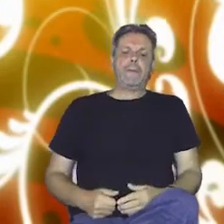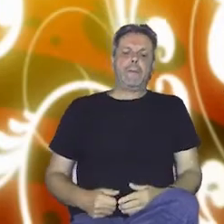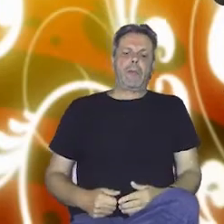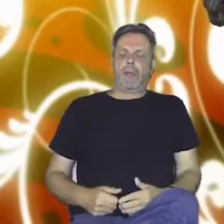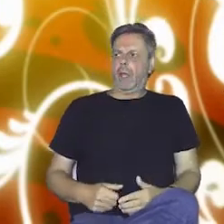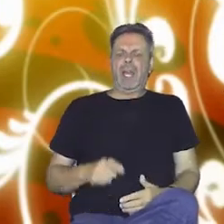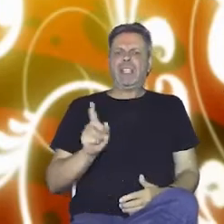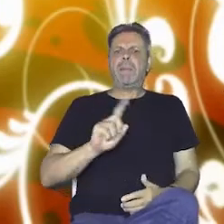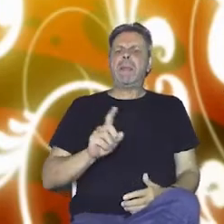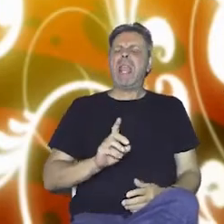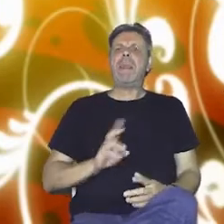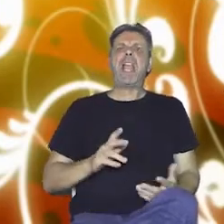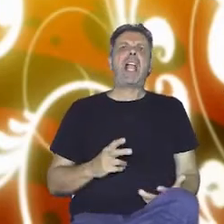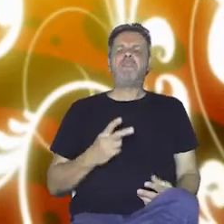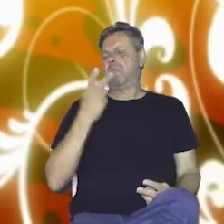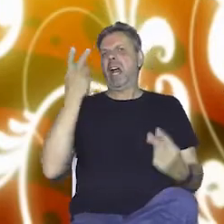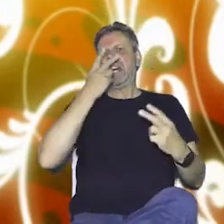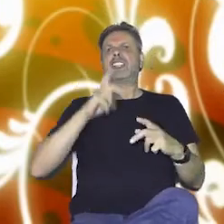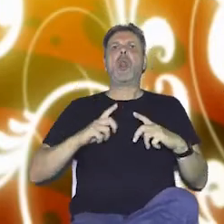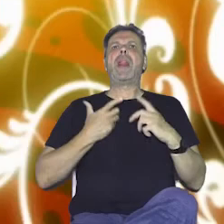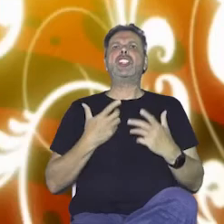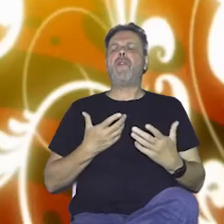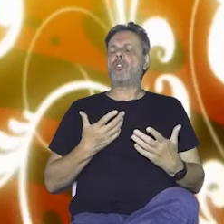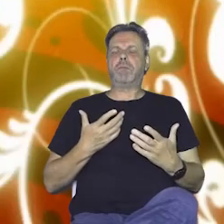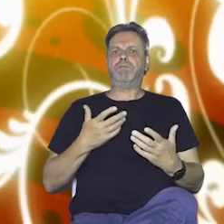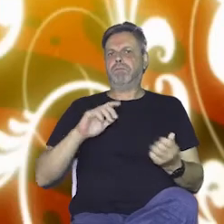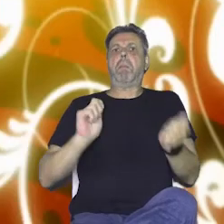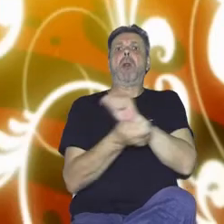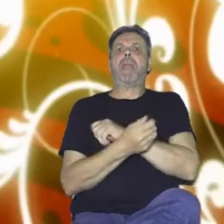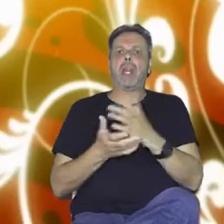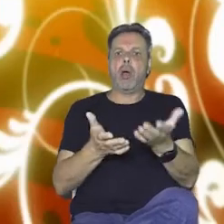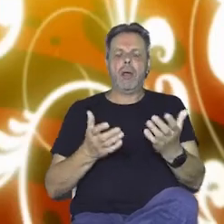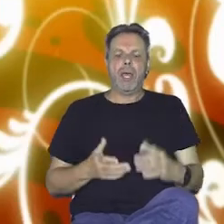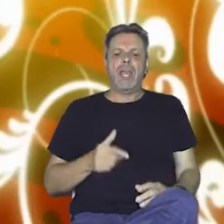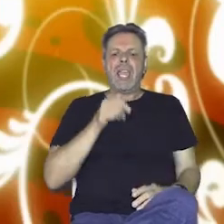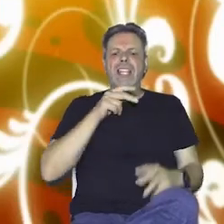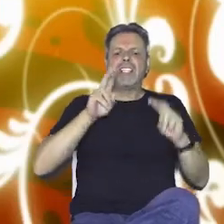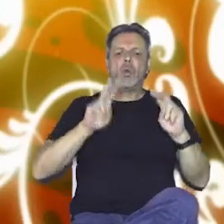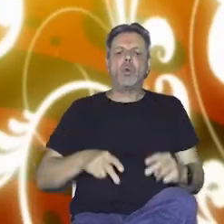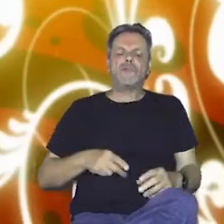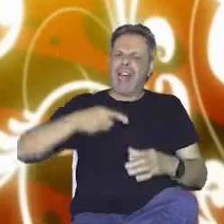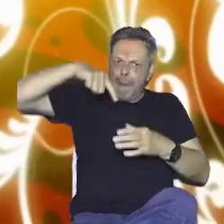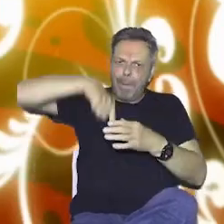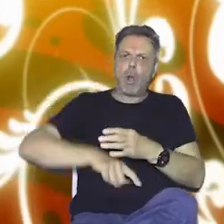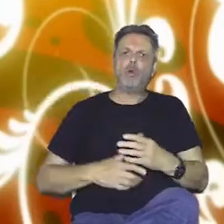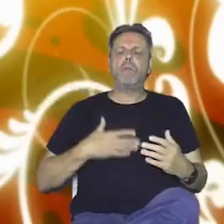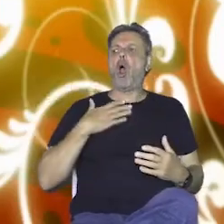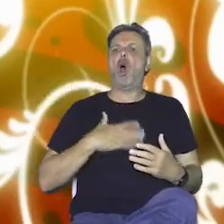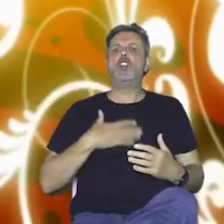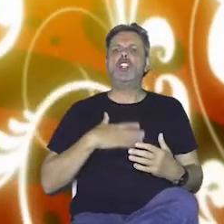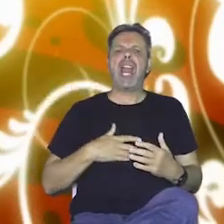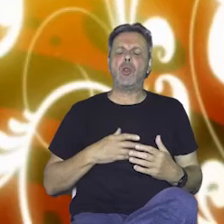nikakva racionalni život da, zagadio. Da. I da ti u stvari produbio želju da,